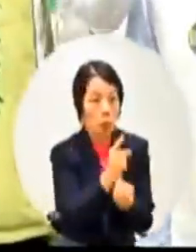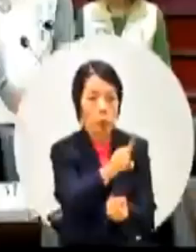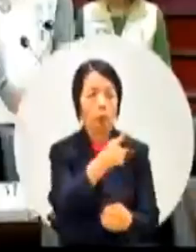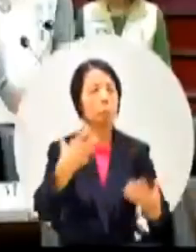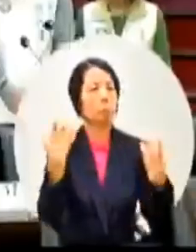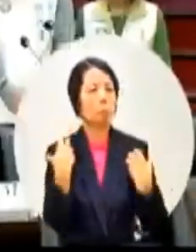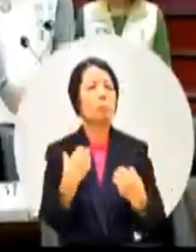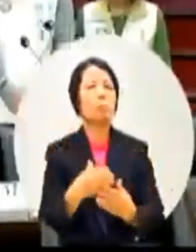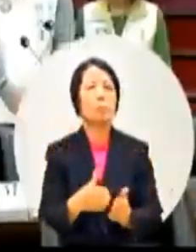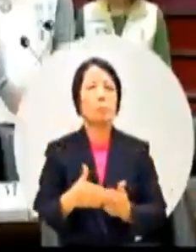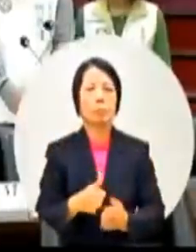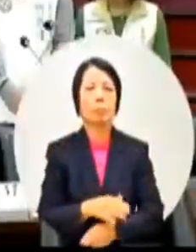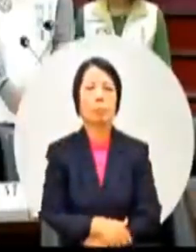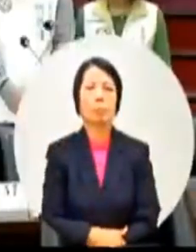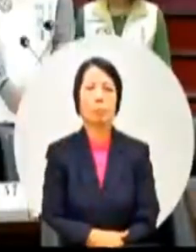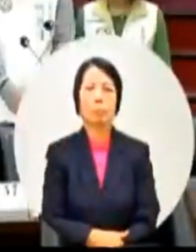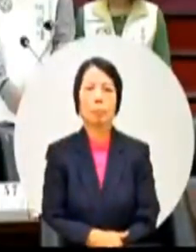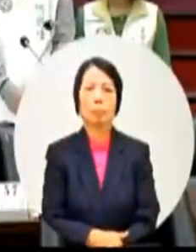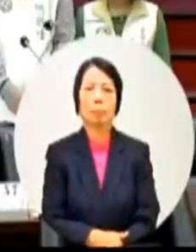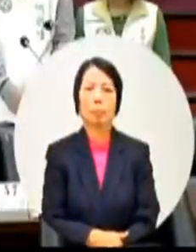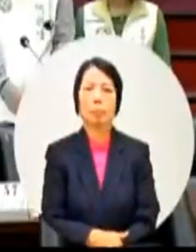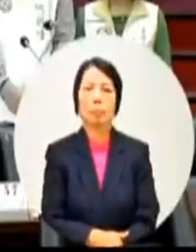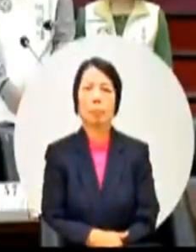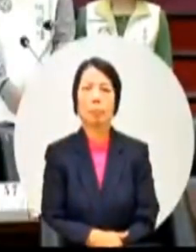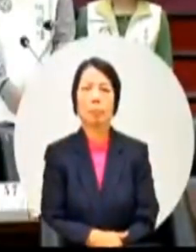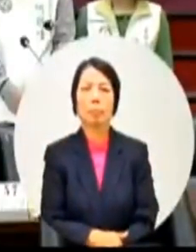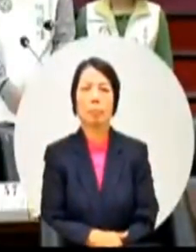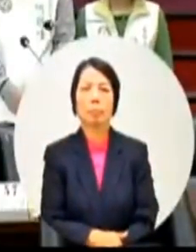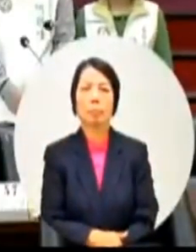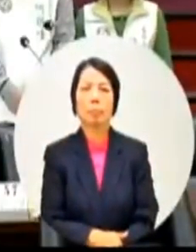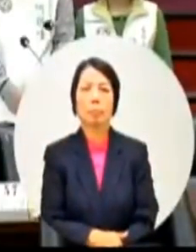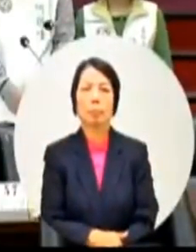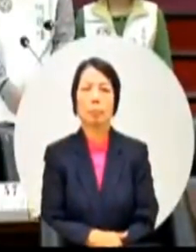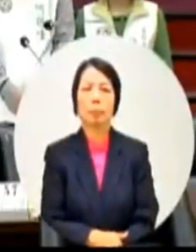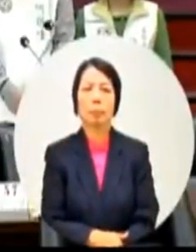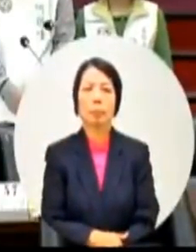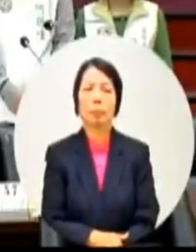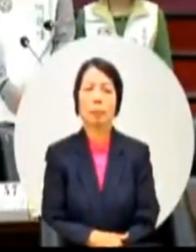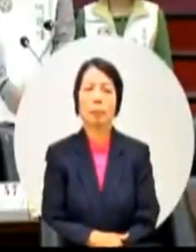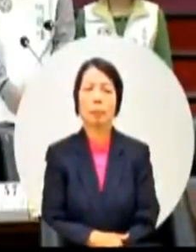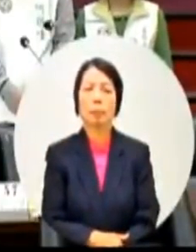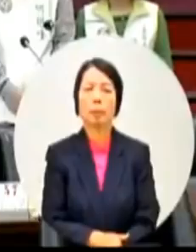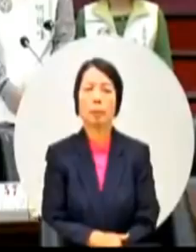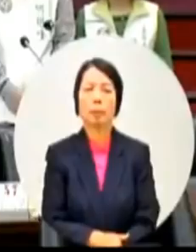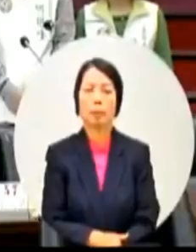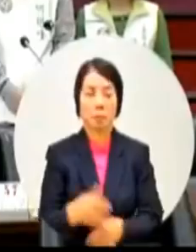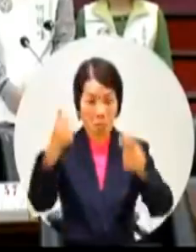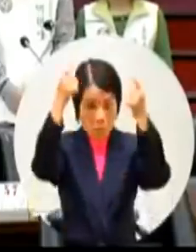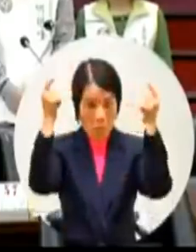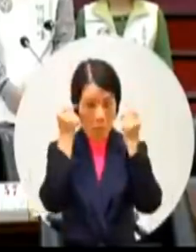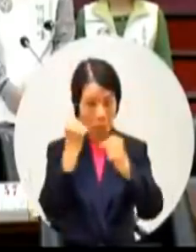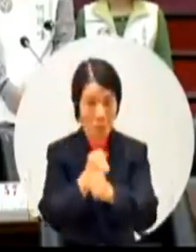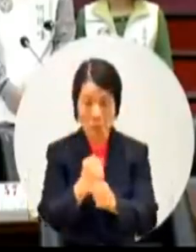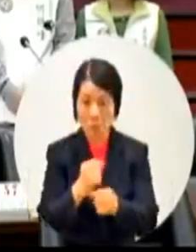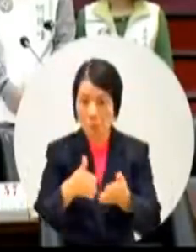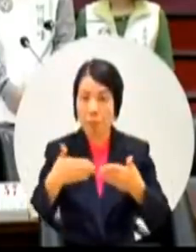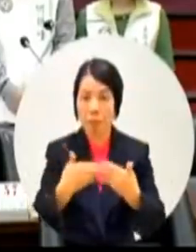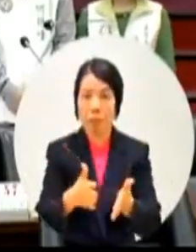好， 所以迪士尼都没这位搞啊？ 迪士尼有要做吗？迪士尼乐园有要做吗？